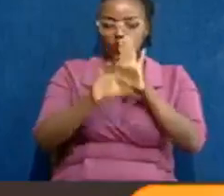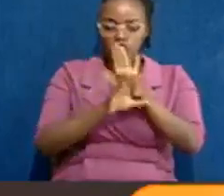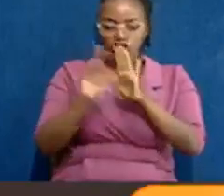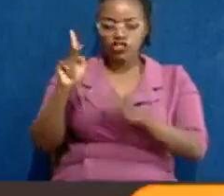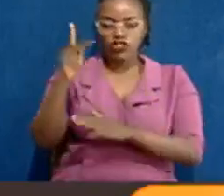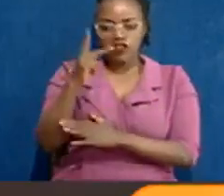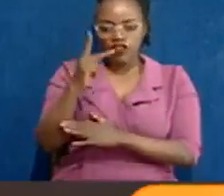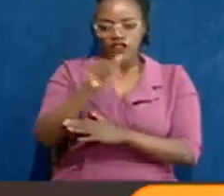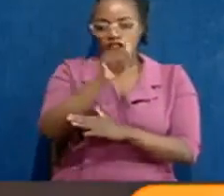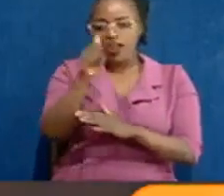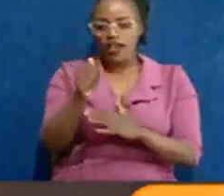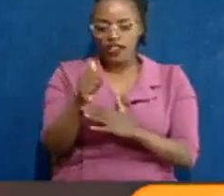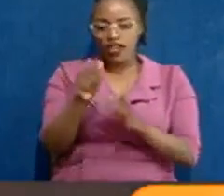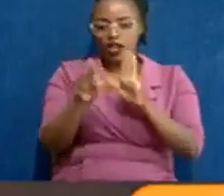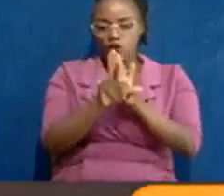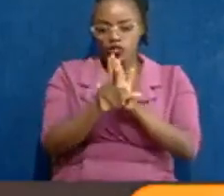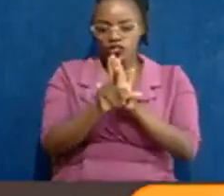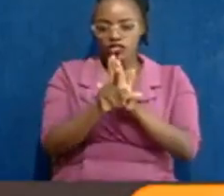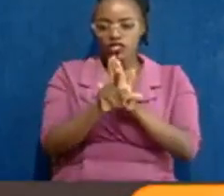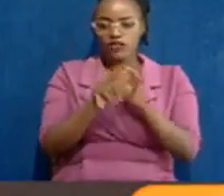Kenya and other laws.